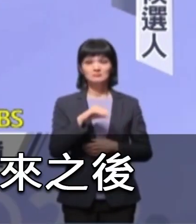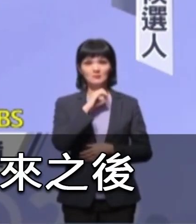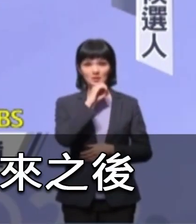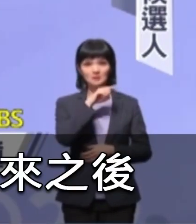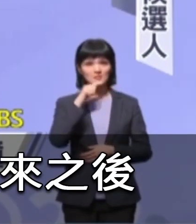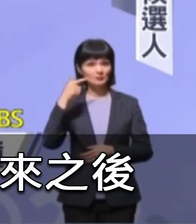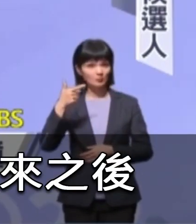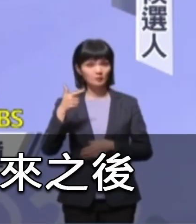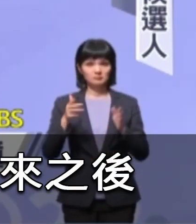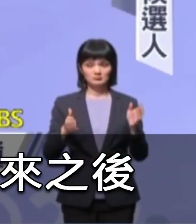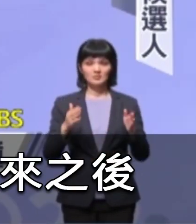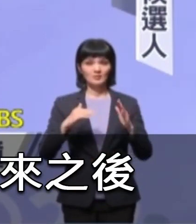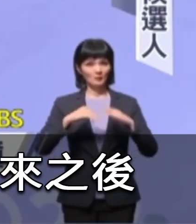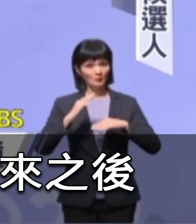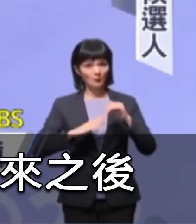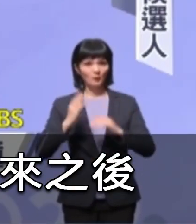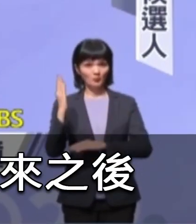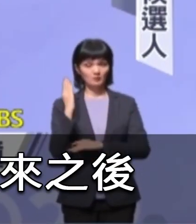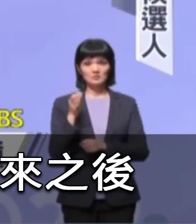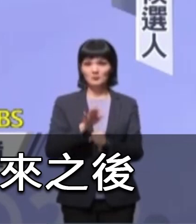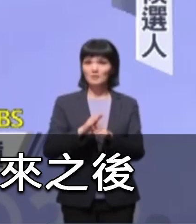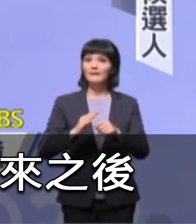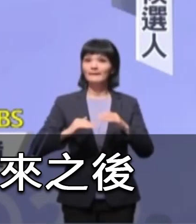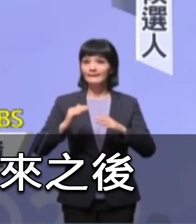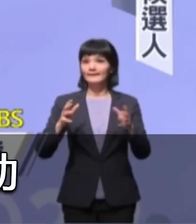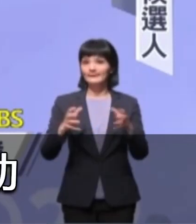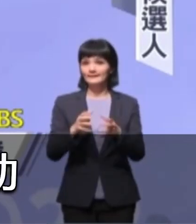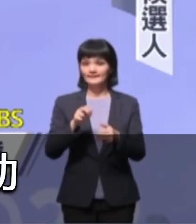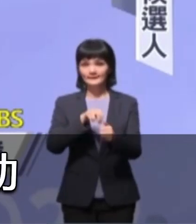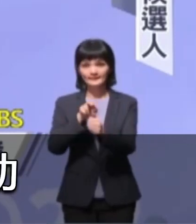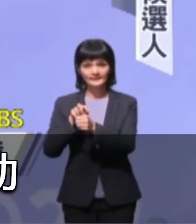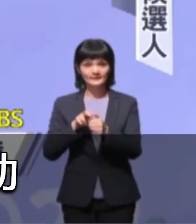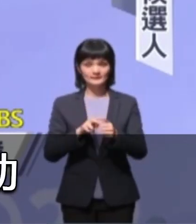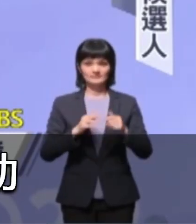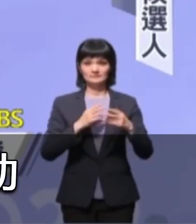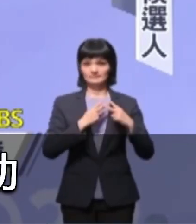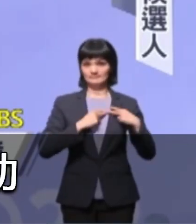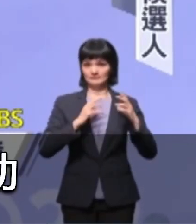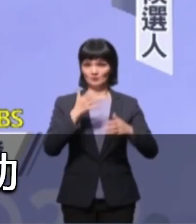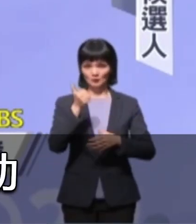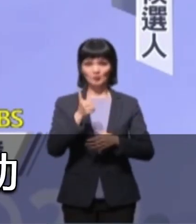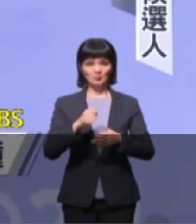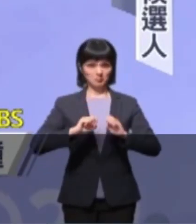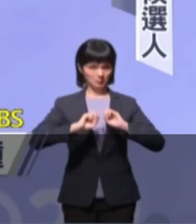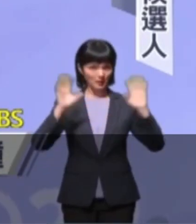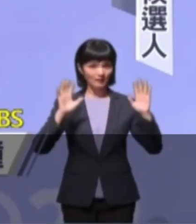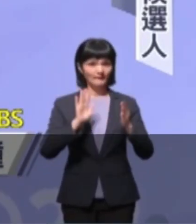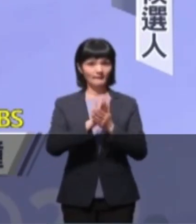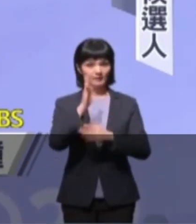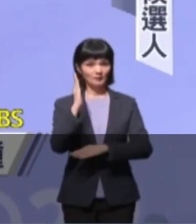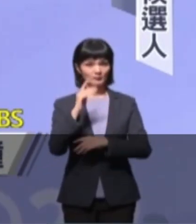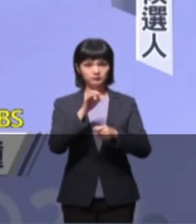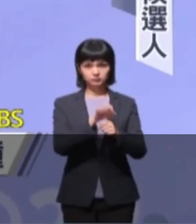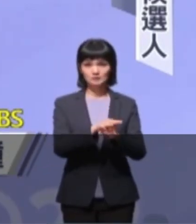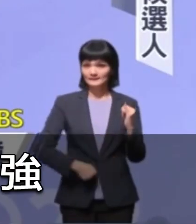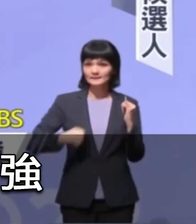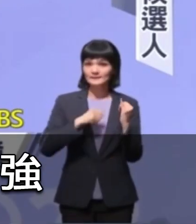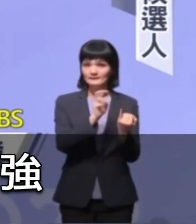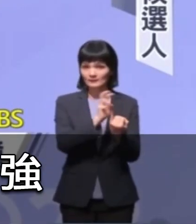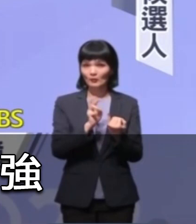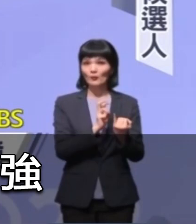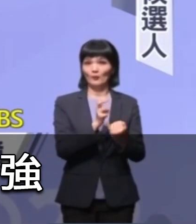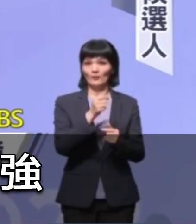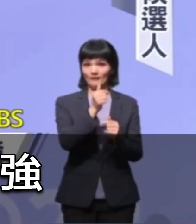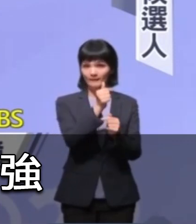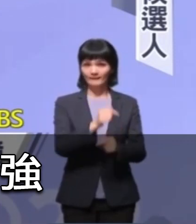养这个政策，在这次蔡英文总统揭示出来之后，我们一步一步的对各种补助都尽量希望把它做好。我